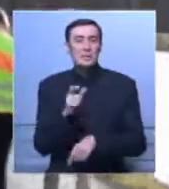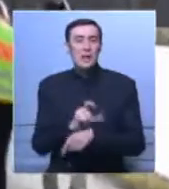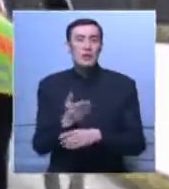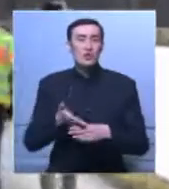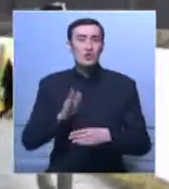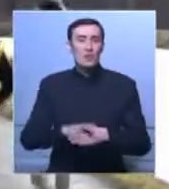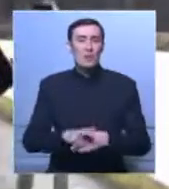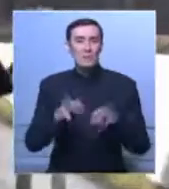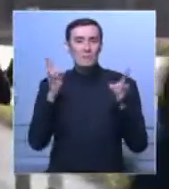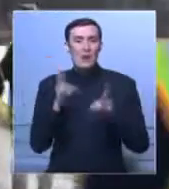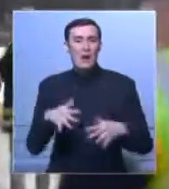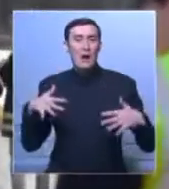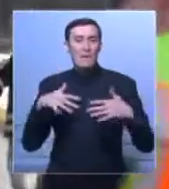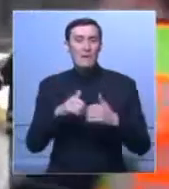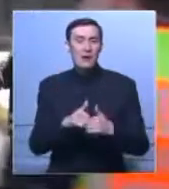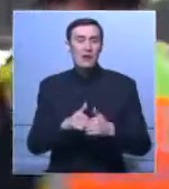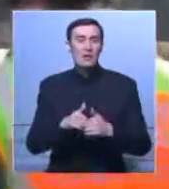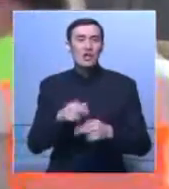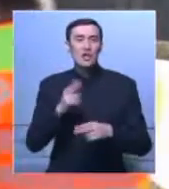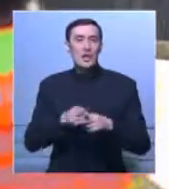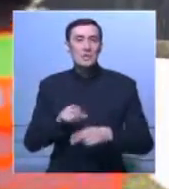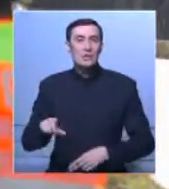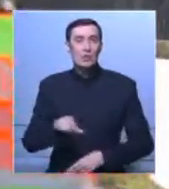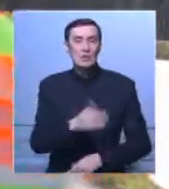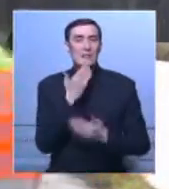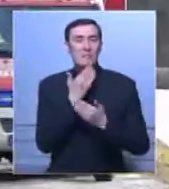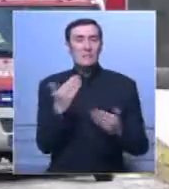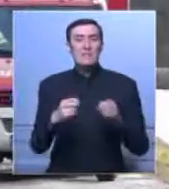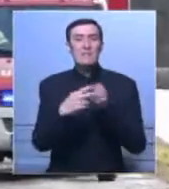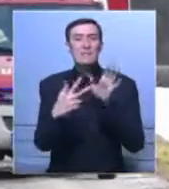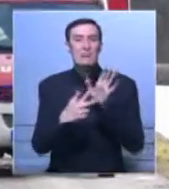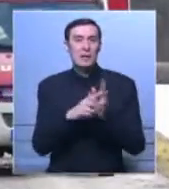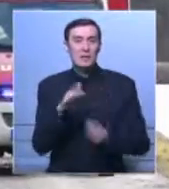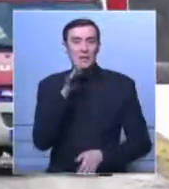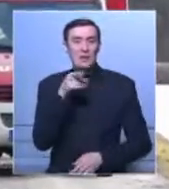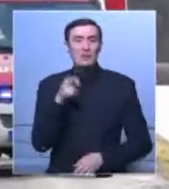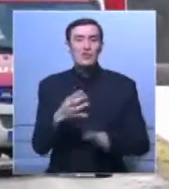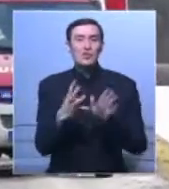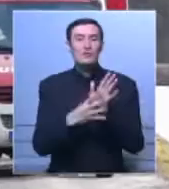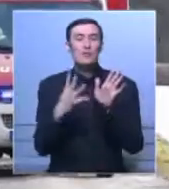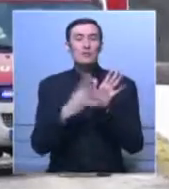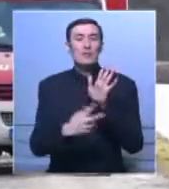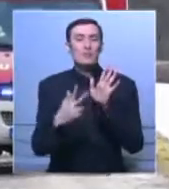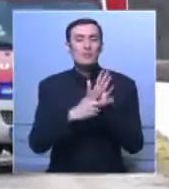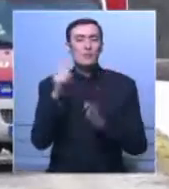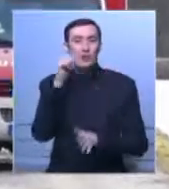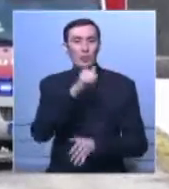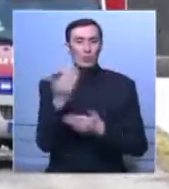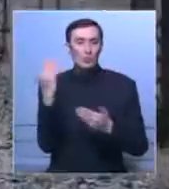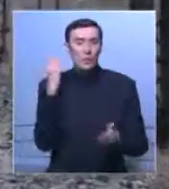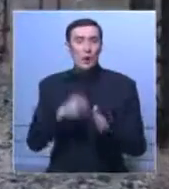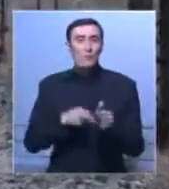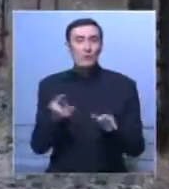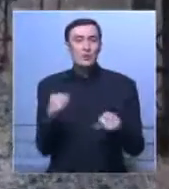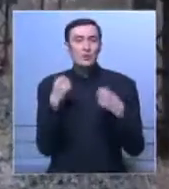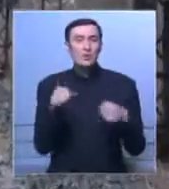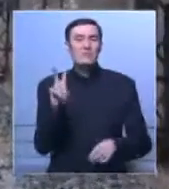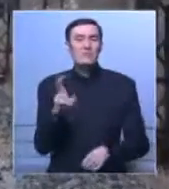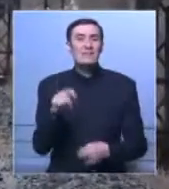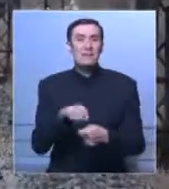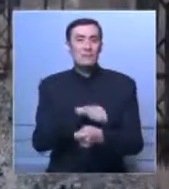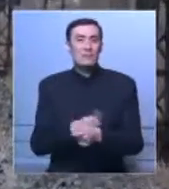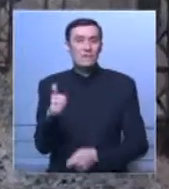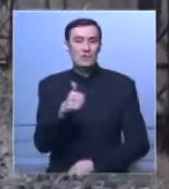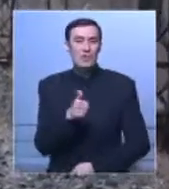самая тяжелая авария в стране на железнодороге за последние 18 лет. В 1998 поезд на скорости 200 км в